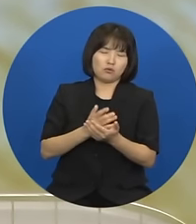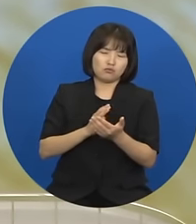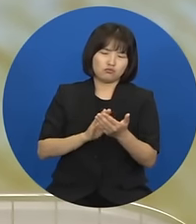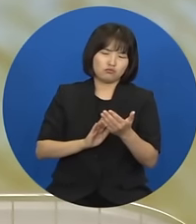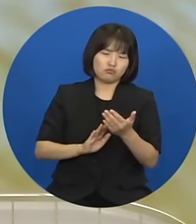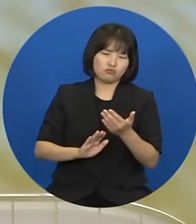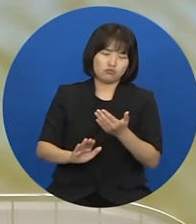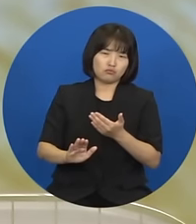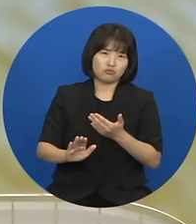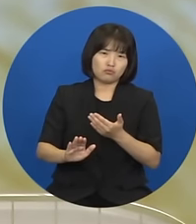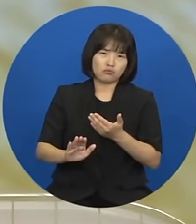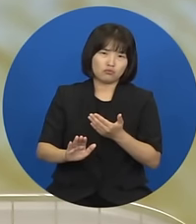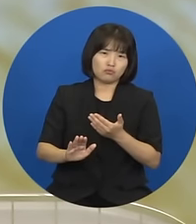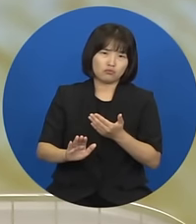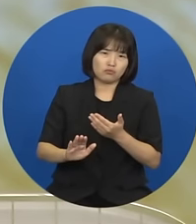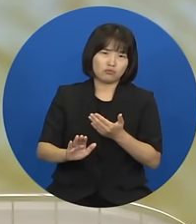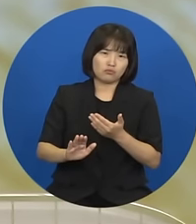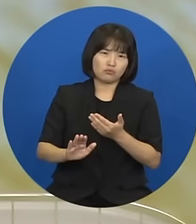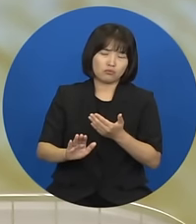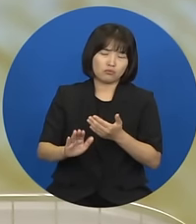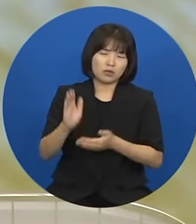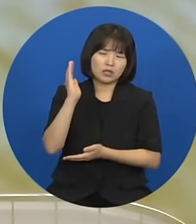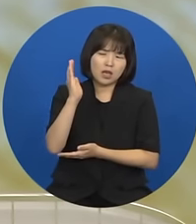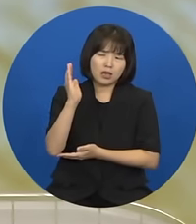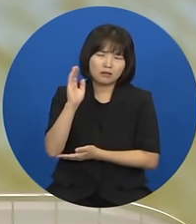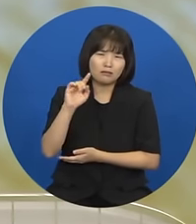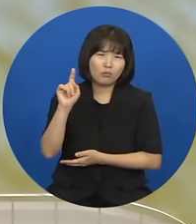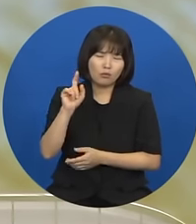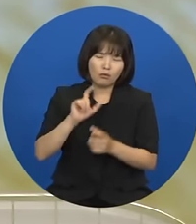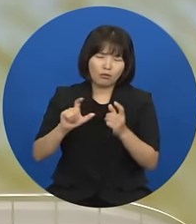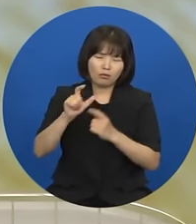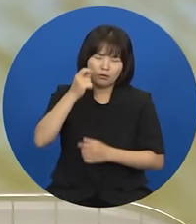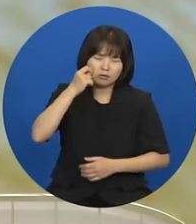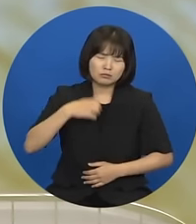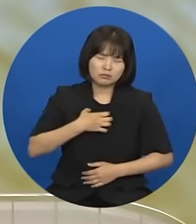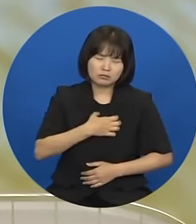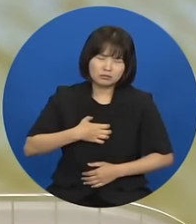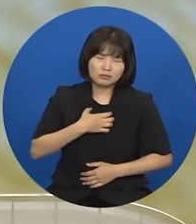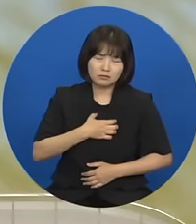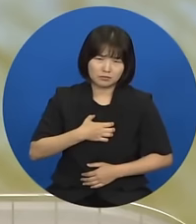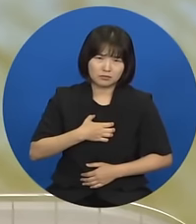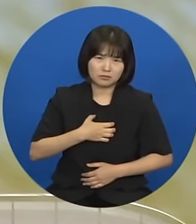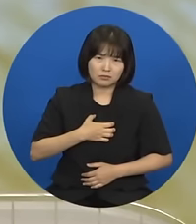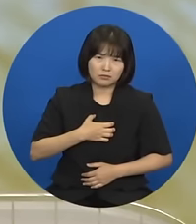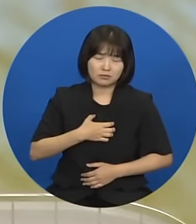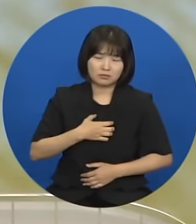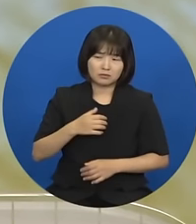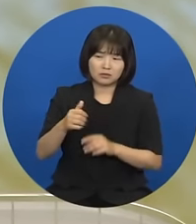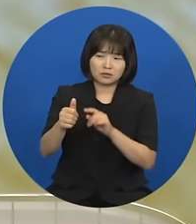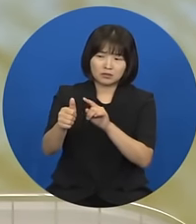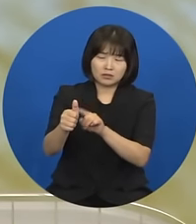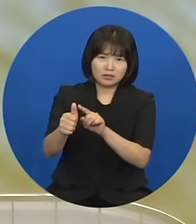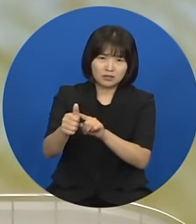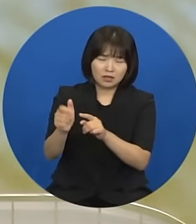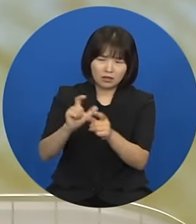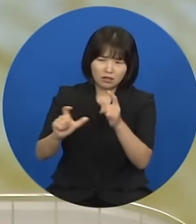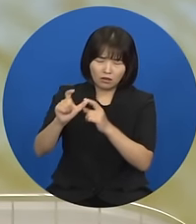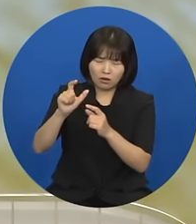전해진 이야기가 저를 펑펑 울게 했습니다. 이분이 이제 더 이상 치료가 될 수 없는 상황